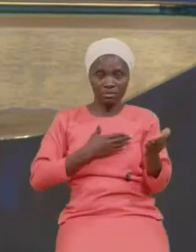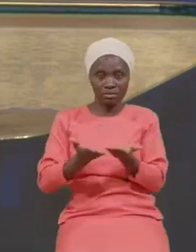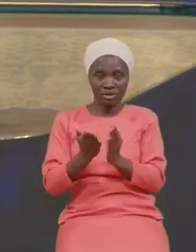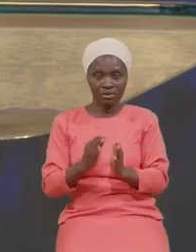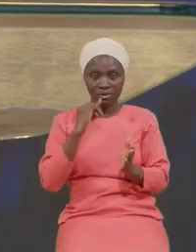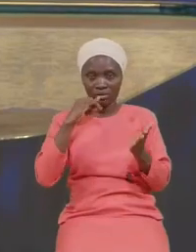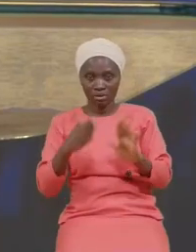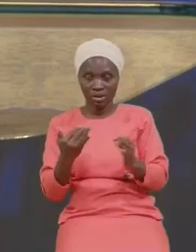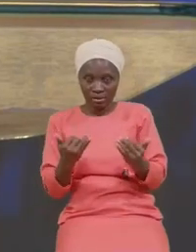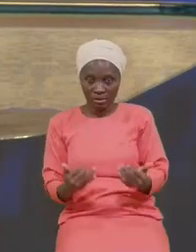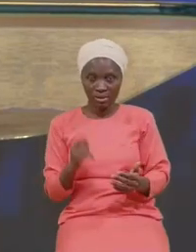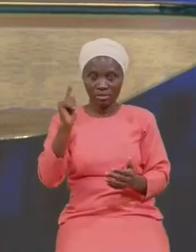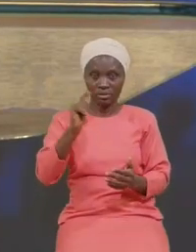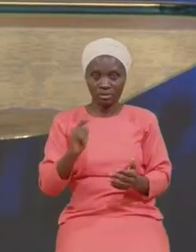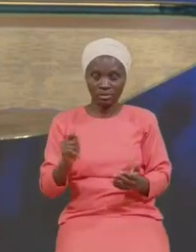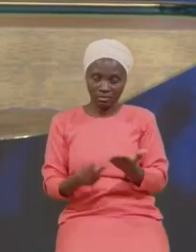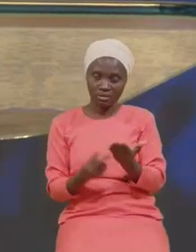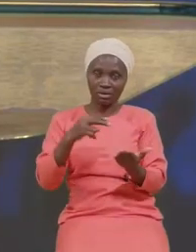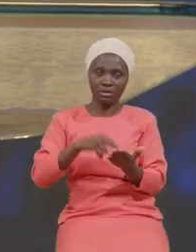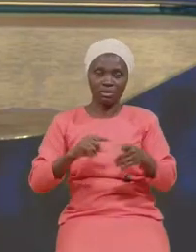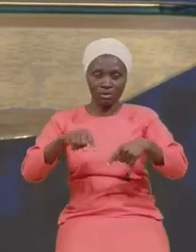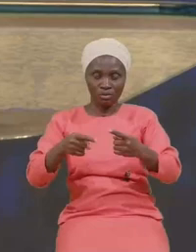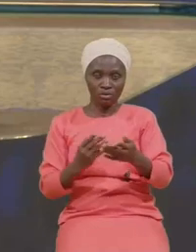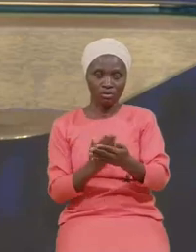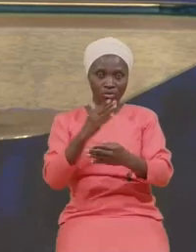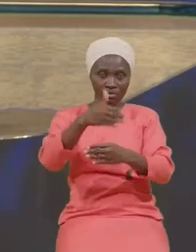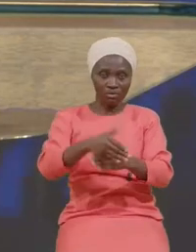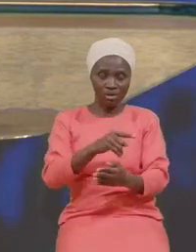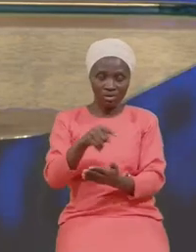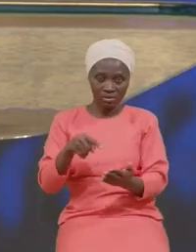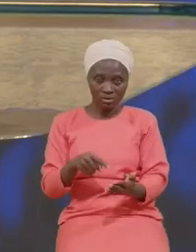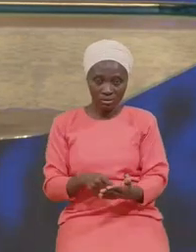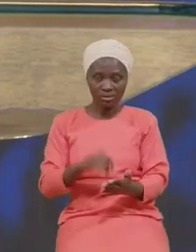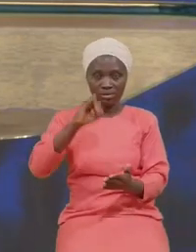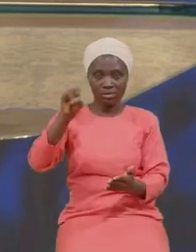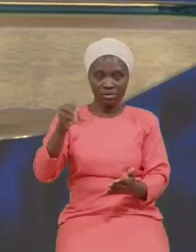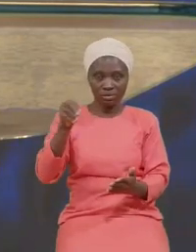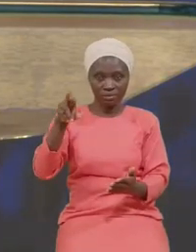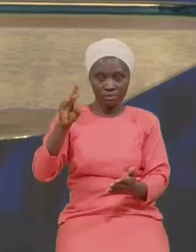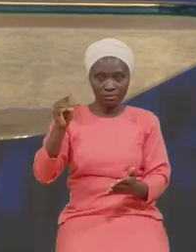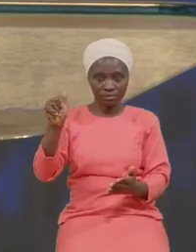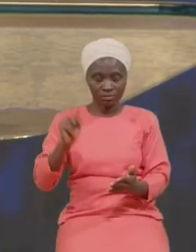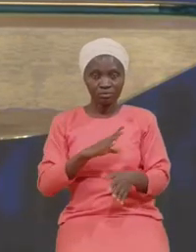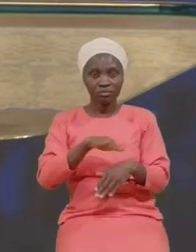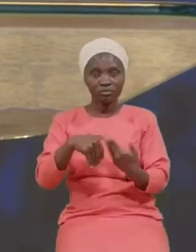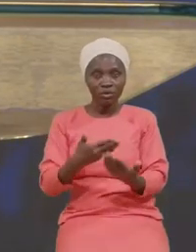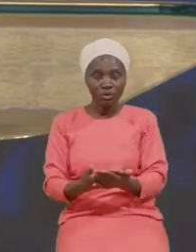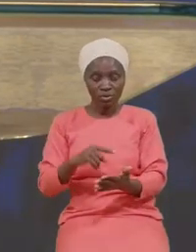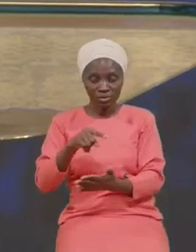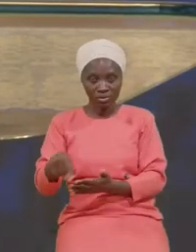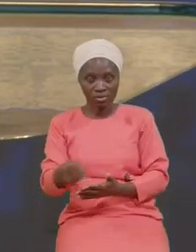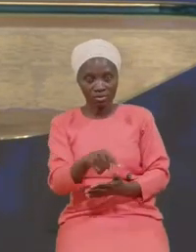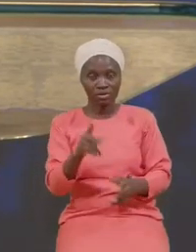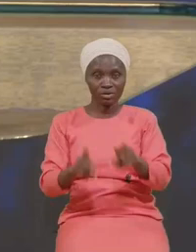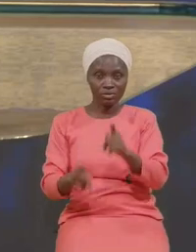lève-toi passe ce Jourdain toi et tout ce peuple pour entrer dans